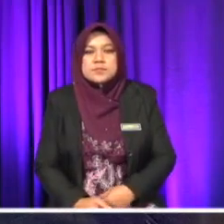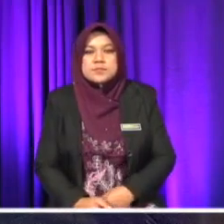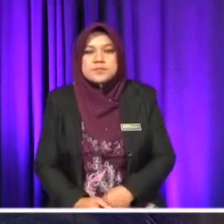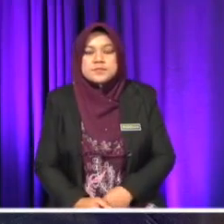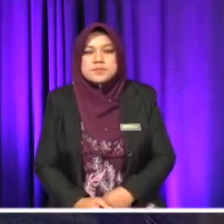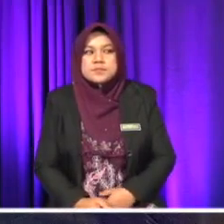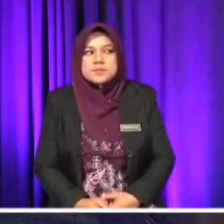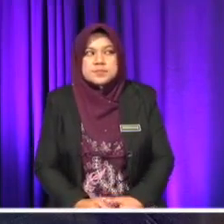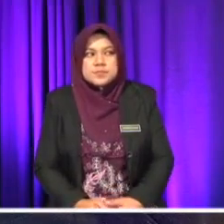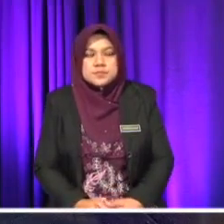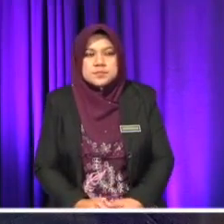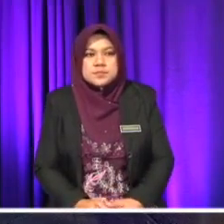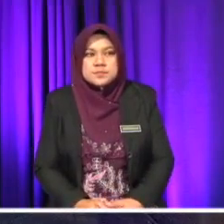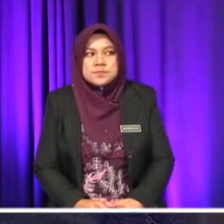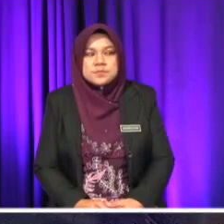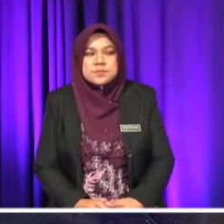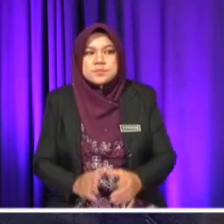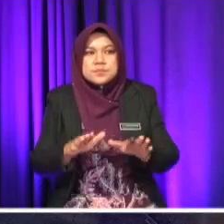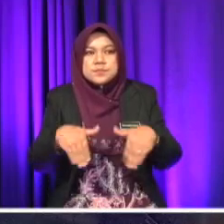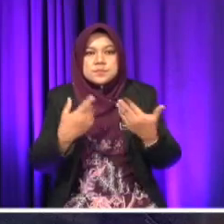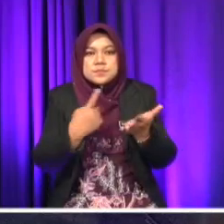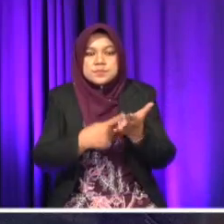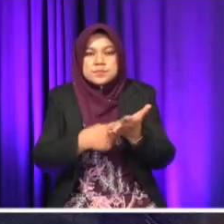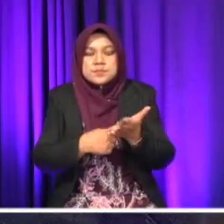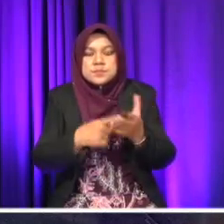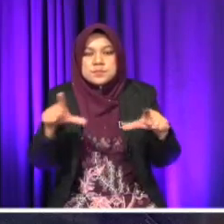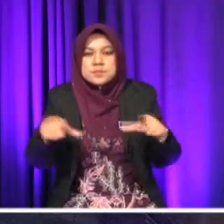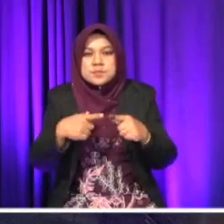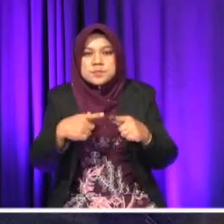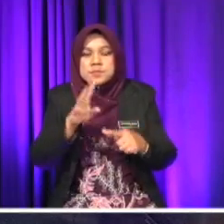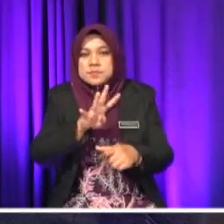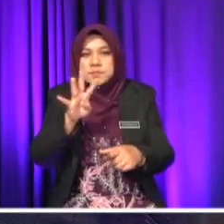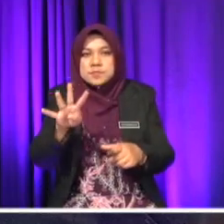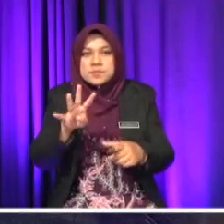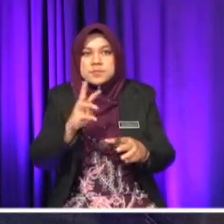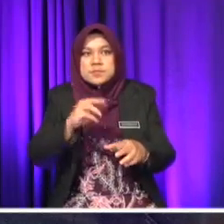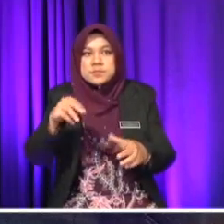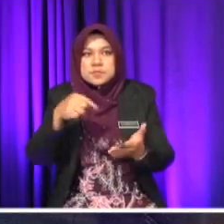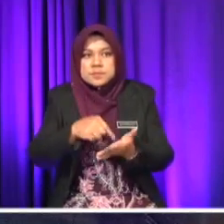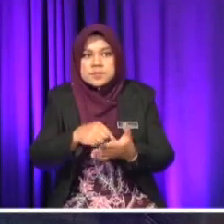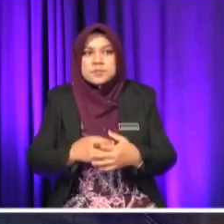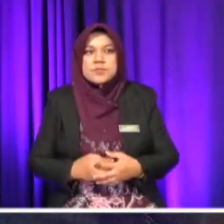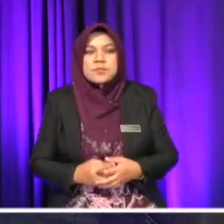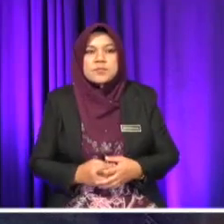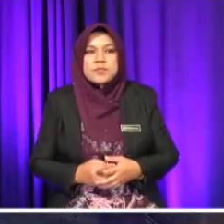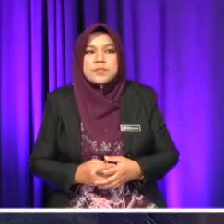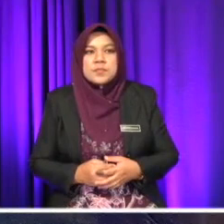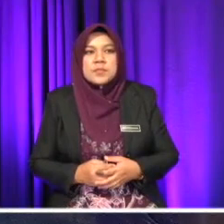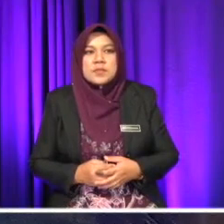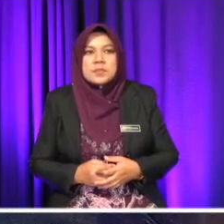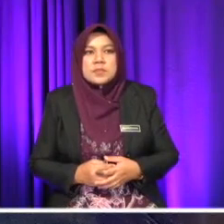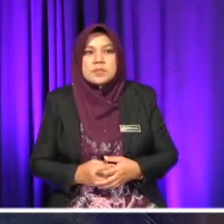sama-sama ya Bagaimanakah perbincangan yang berlaku diantara keempat murid ini Baik kalau